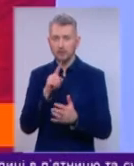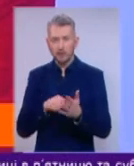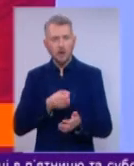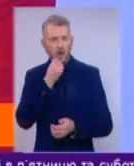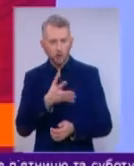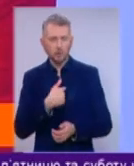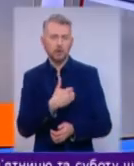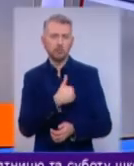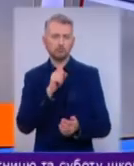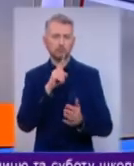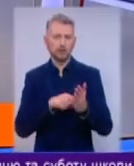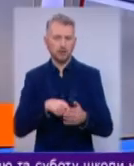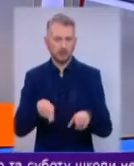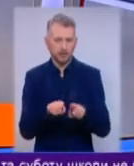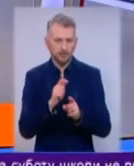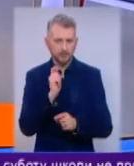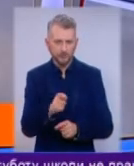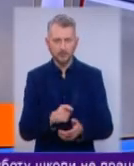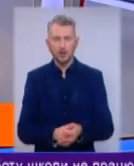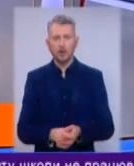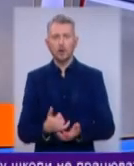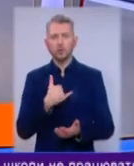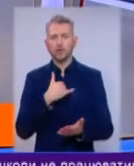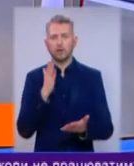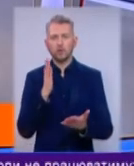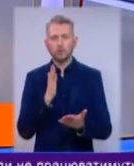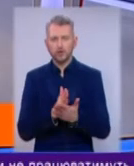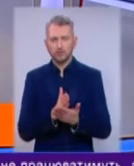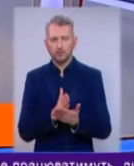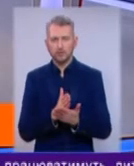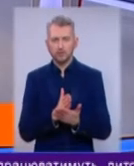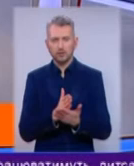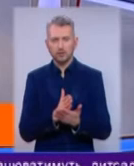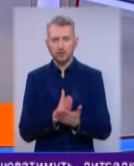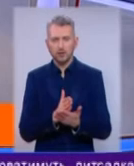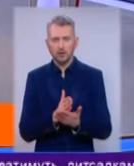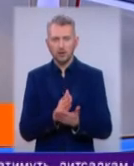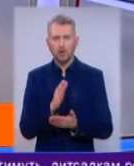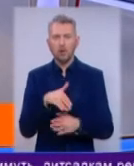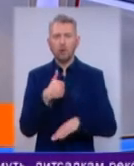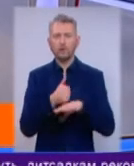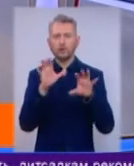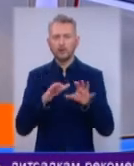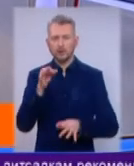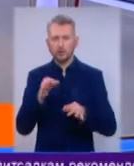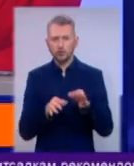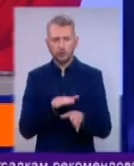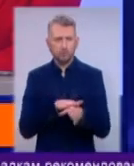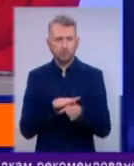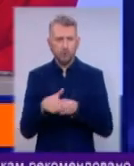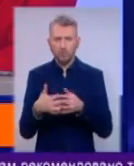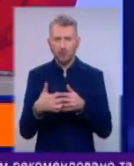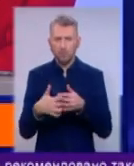хотів вам запитати таке, дивіться. Будь ласка. У нас существує Конституційний суд, повністю аморфна